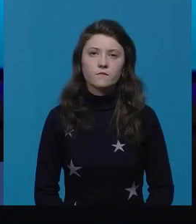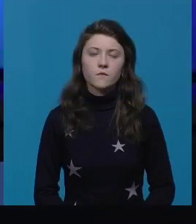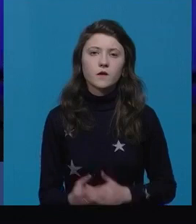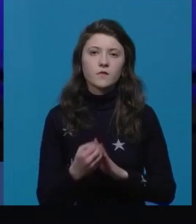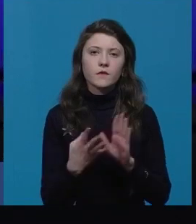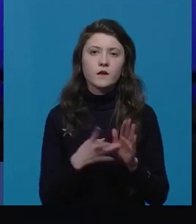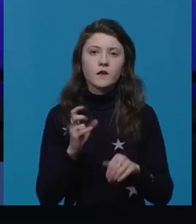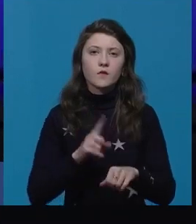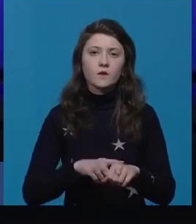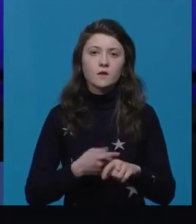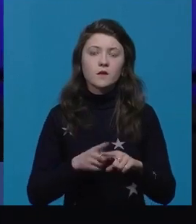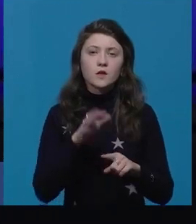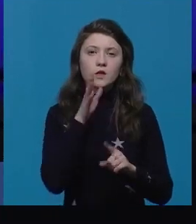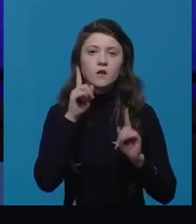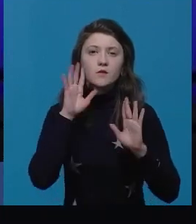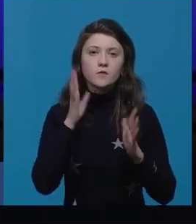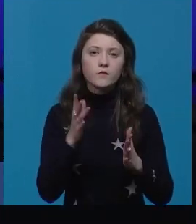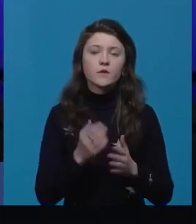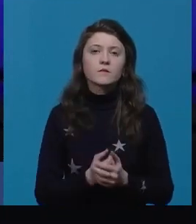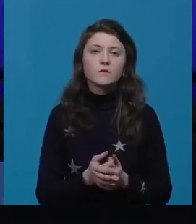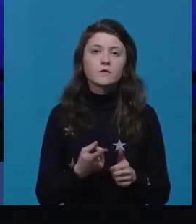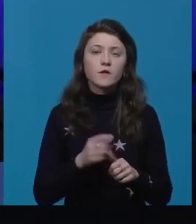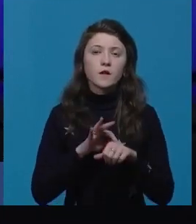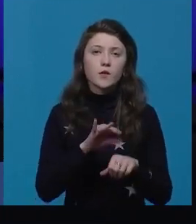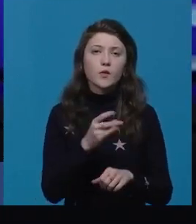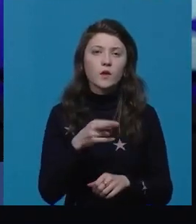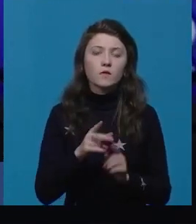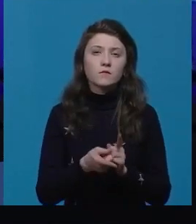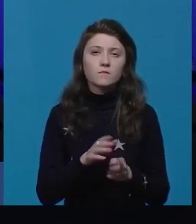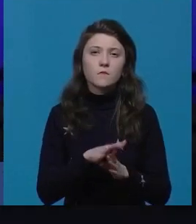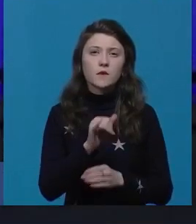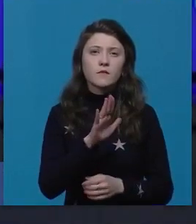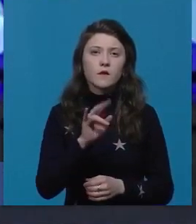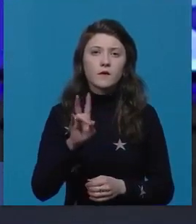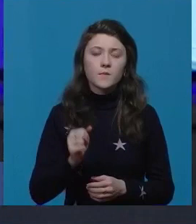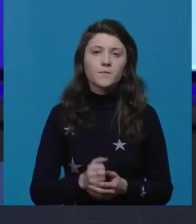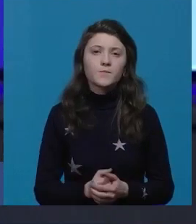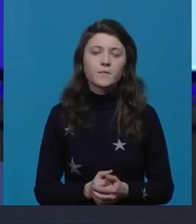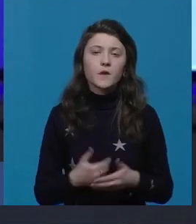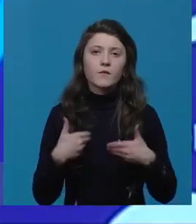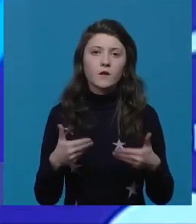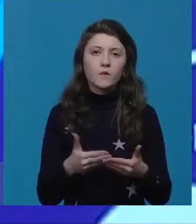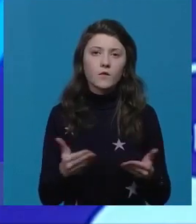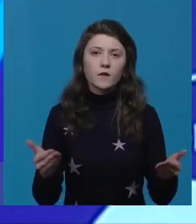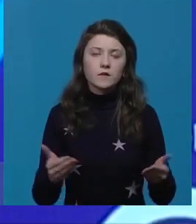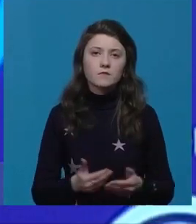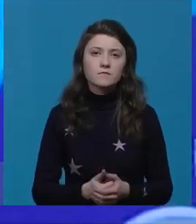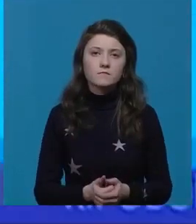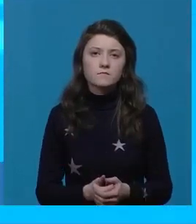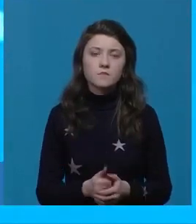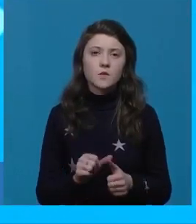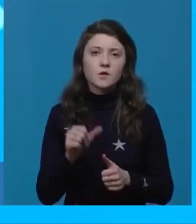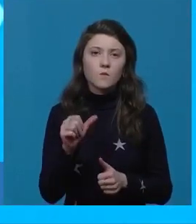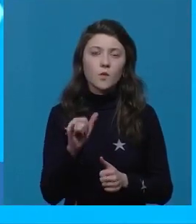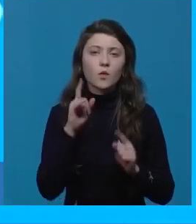19 на годиннику. Час новин на ЮА «Житомир». Мене звати Юлія Головнясор, до приклад Івана Черняєва. Вітаємо вас. Зокрема, у